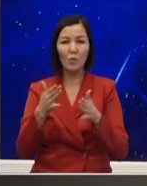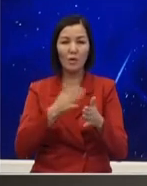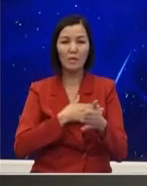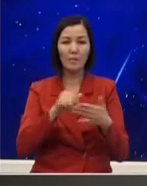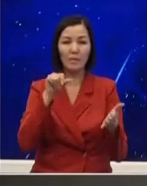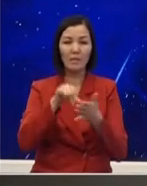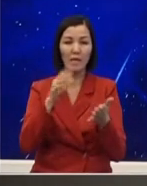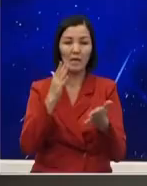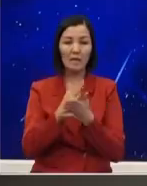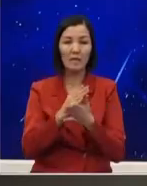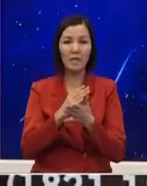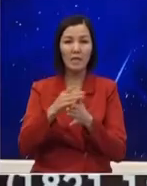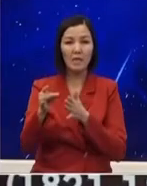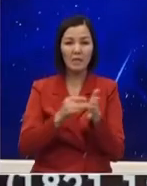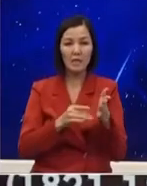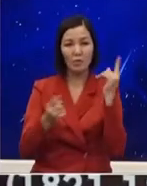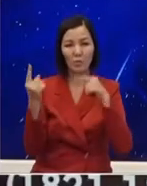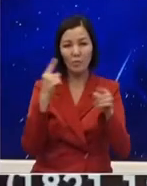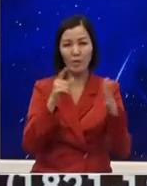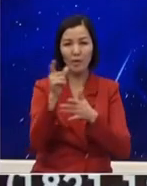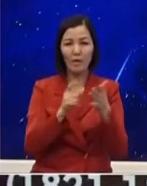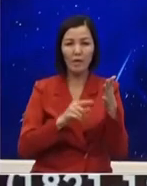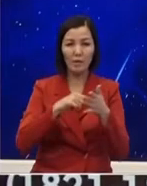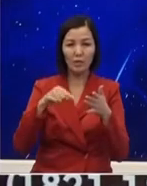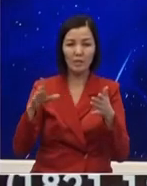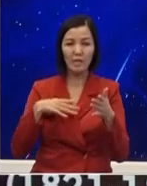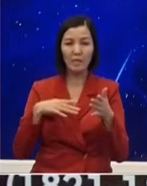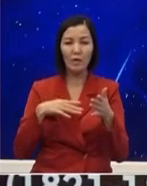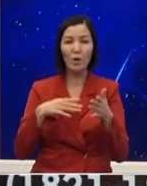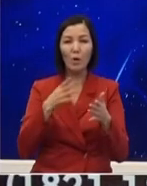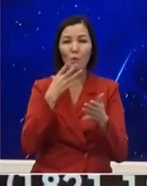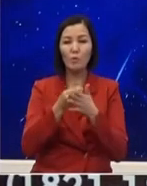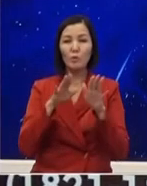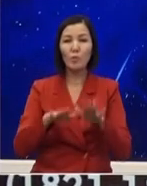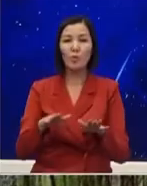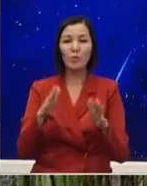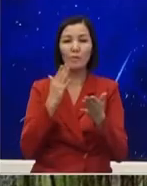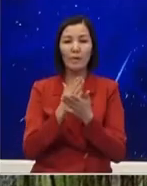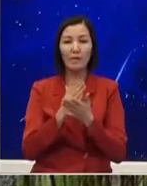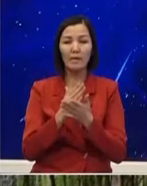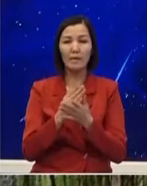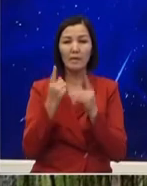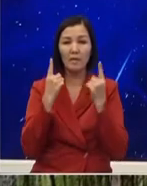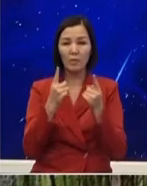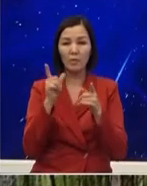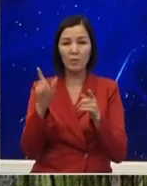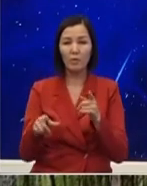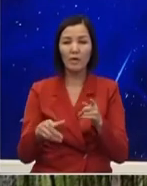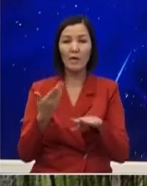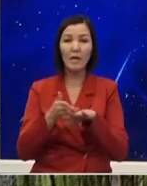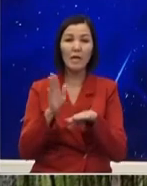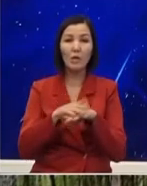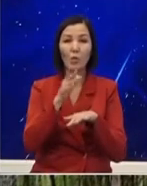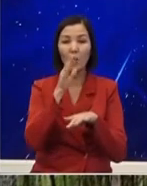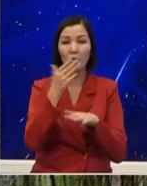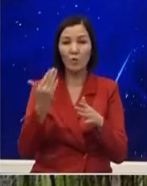тұлға. Тезек суырып салма ақын, күйші ретінде де қазақ әдебиетінде айтарлықтай ізін қалдырған. Ол күрделі кезеңде өмір сүрді Тезек